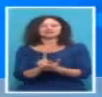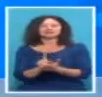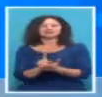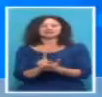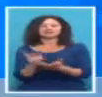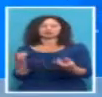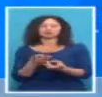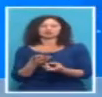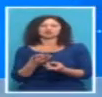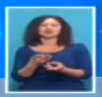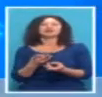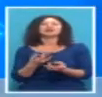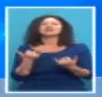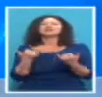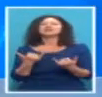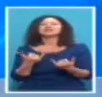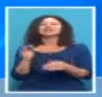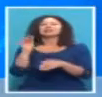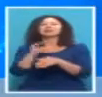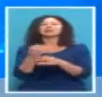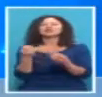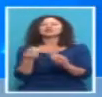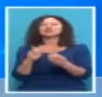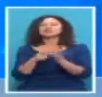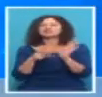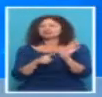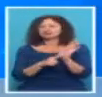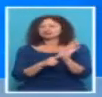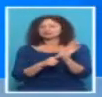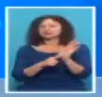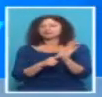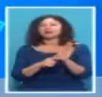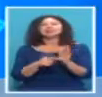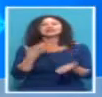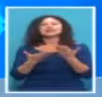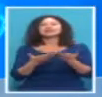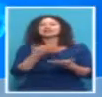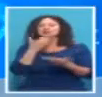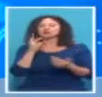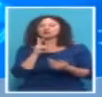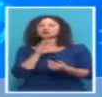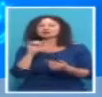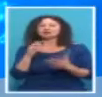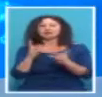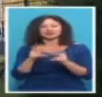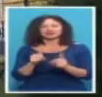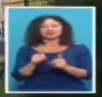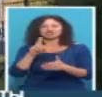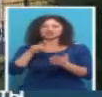10 видов деятельности, то теперь к ним добавилось еще 17. За отсутствие аппаратов грозят солидные штрафы.